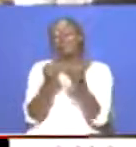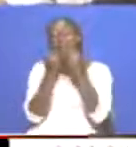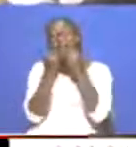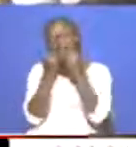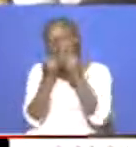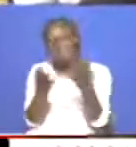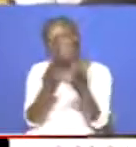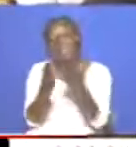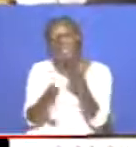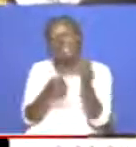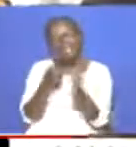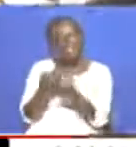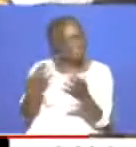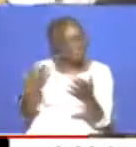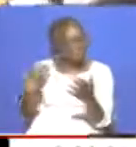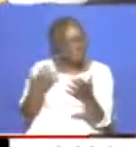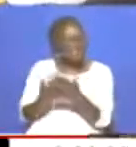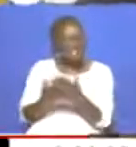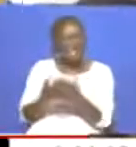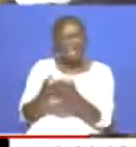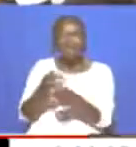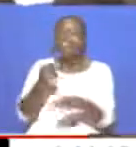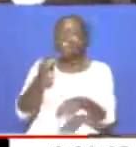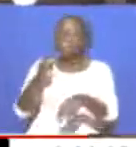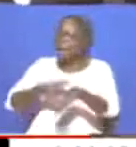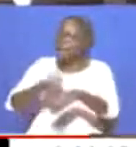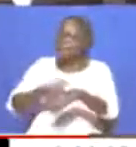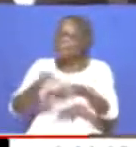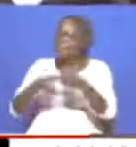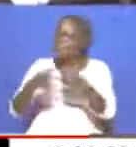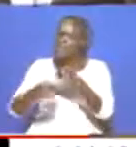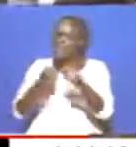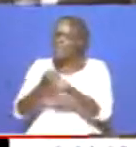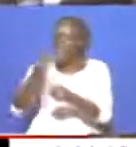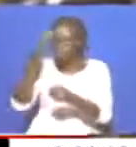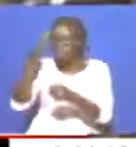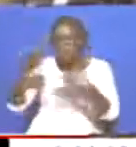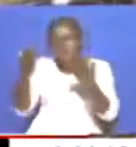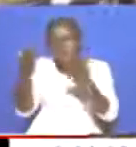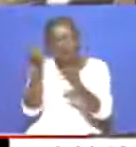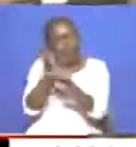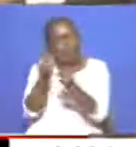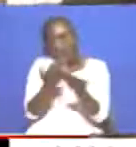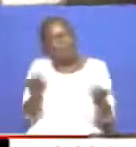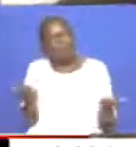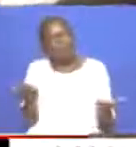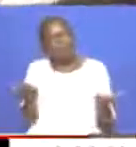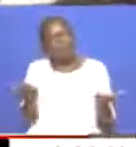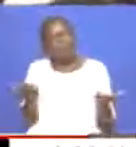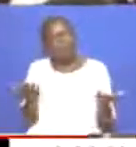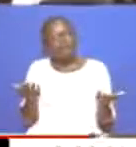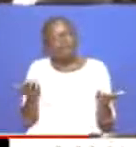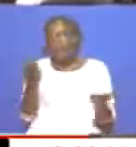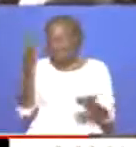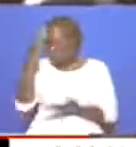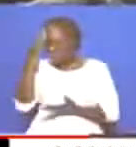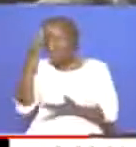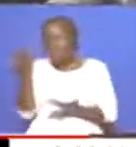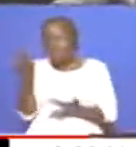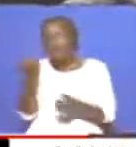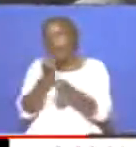yote, akishafika miaka 80 ndio atajua kuanza kupanga kazi. Ndio atakuwa ameanza kupanga